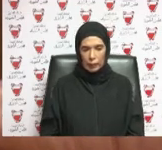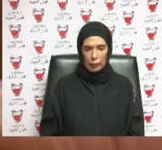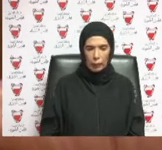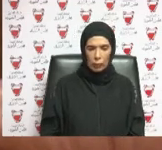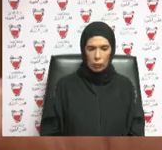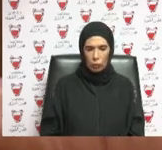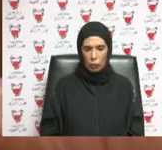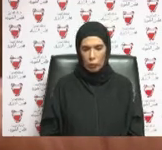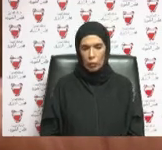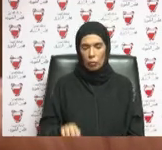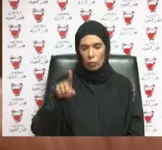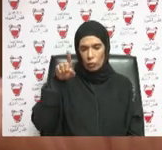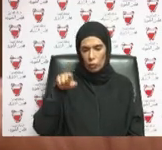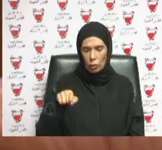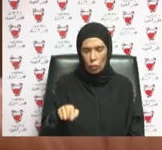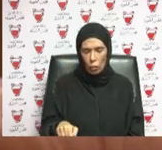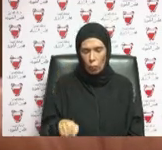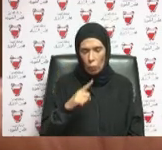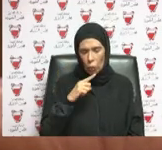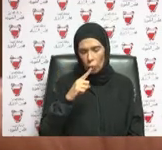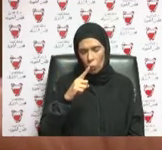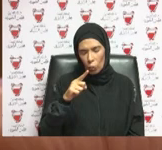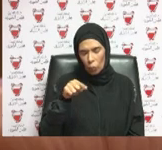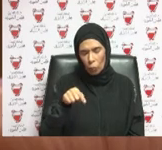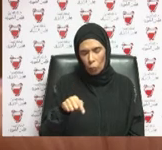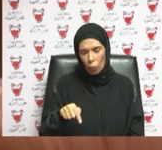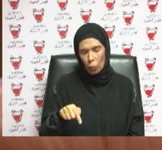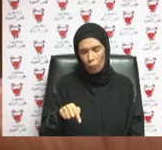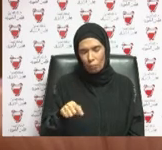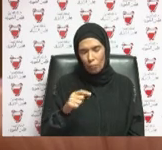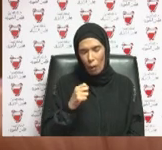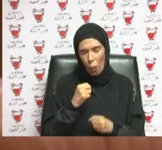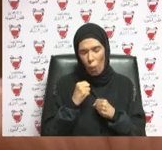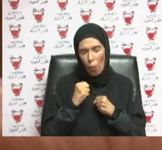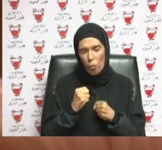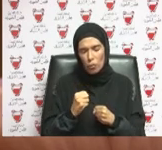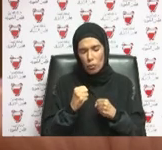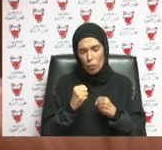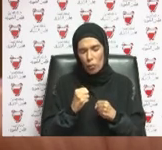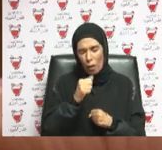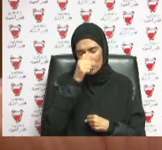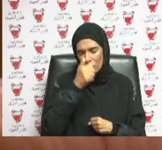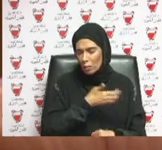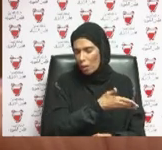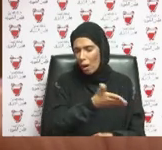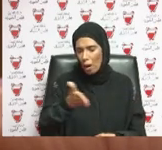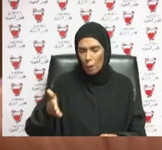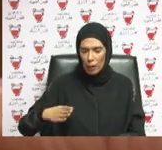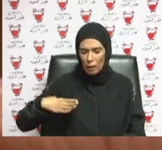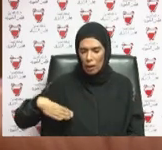إذ نقف اليوم لنرثي صاحب السمو الملكي الأمير خليفة بن سلمان